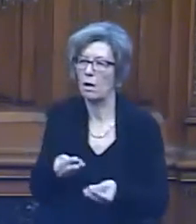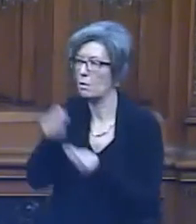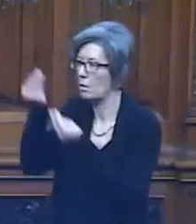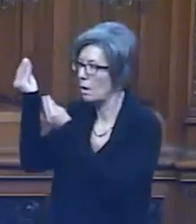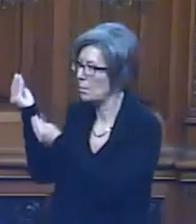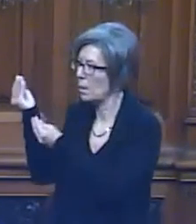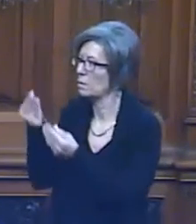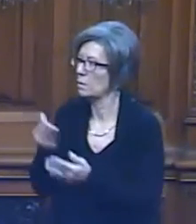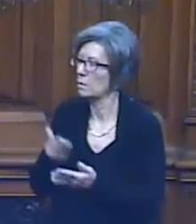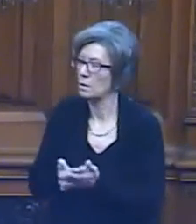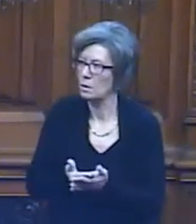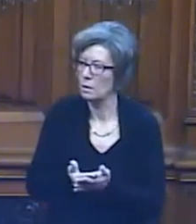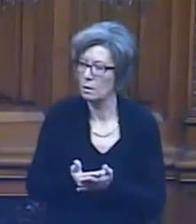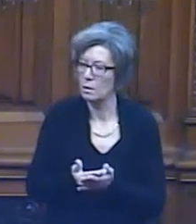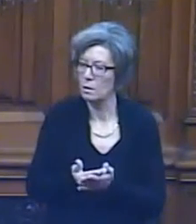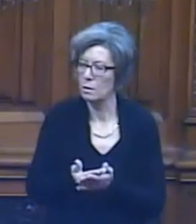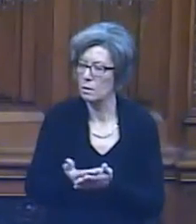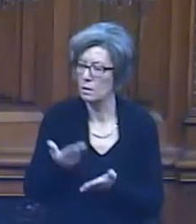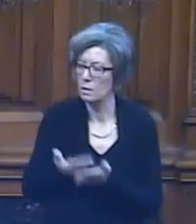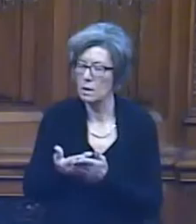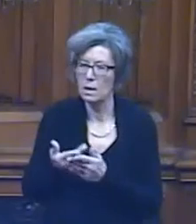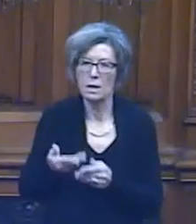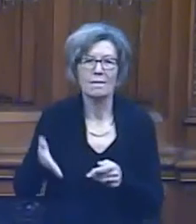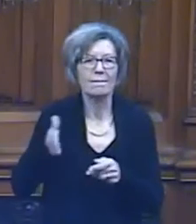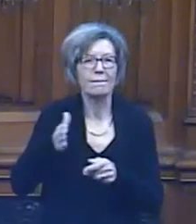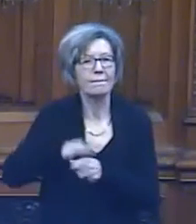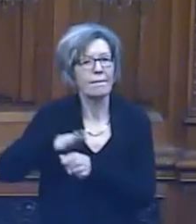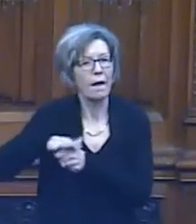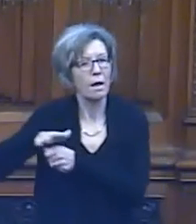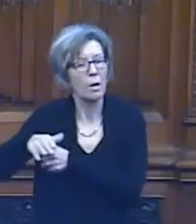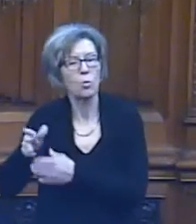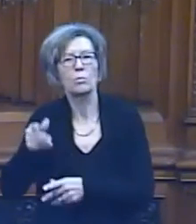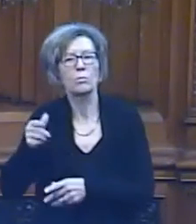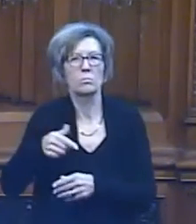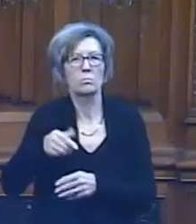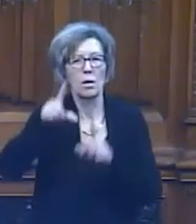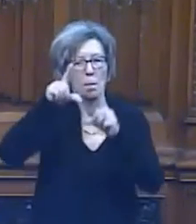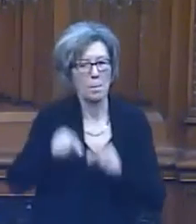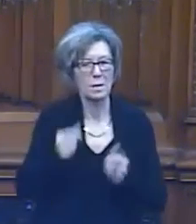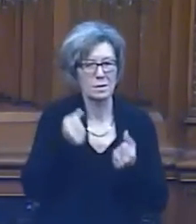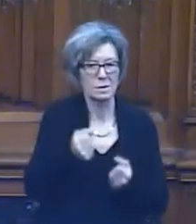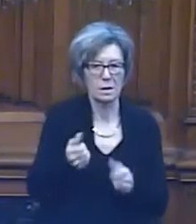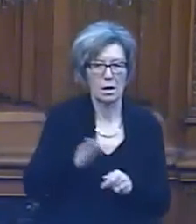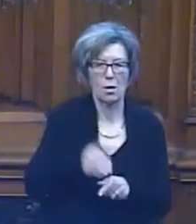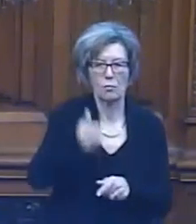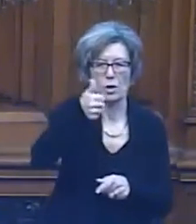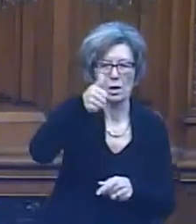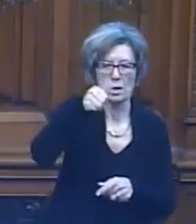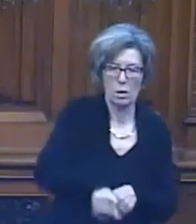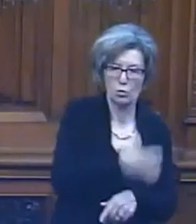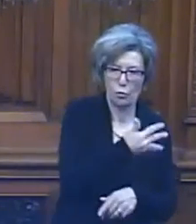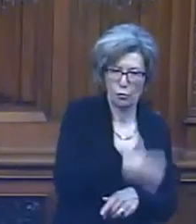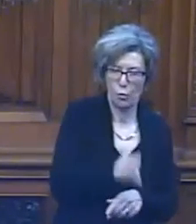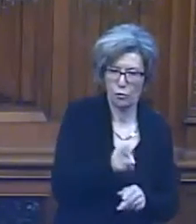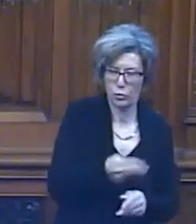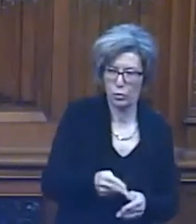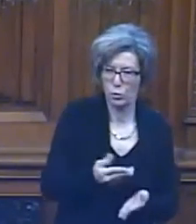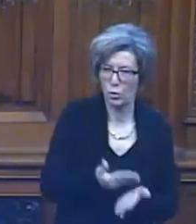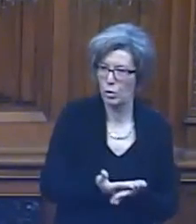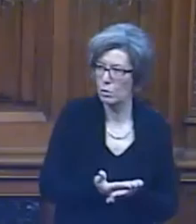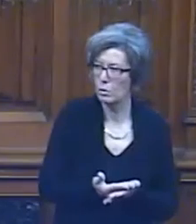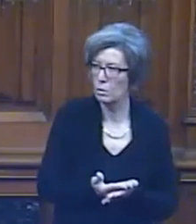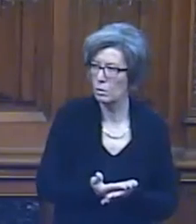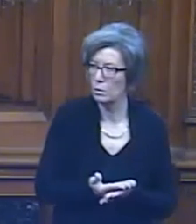eingebracht, geht es um die Deckelung der Mindestsicherung auf 1.500 Euro.